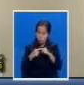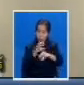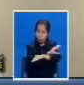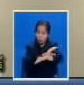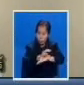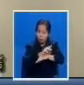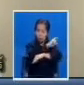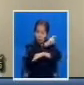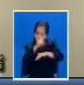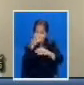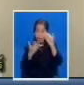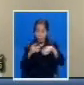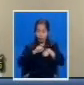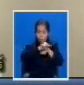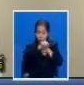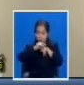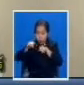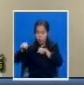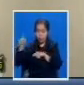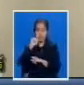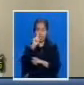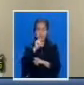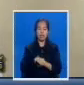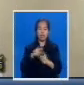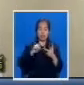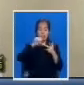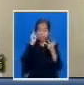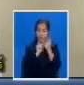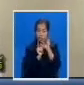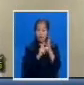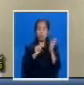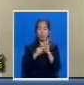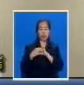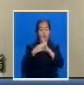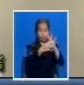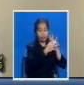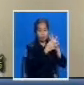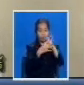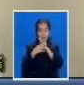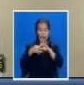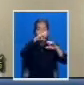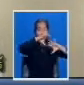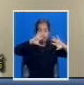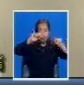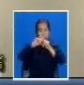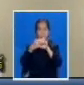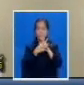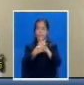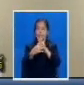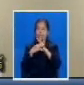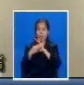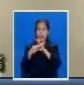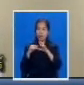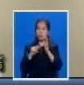สูงหรือไม่นะครับและประการที่4นะครับก็คือเรื่องของการเชื่อมโยงกับเครือข่ายของอาเซียนนะครับซึ่งเชื่อมต่อไปจน